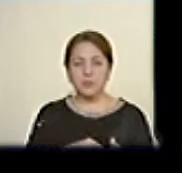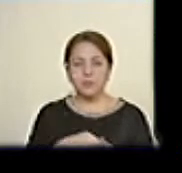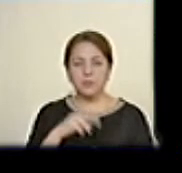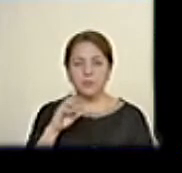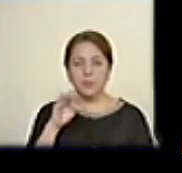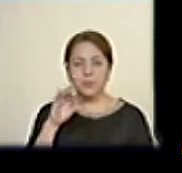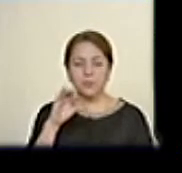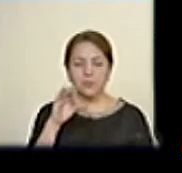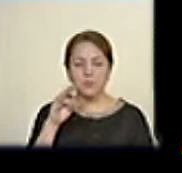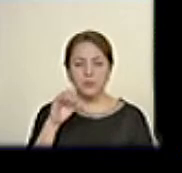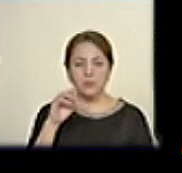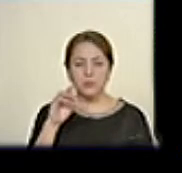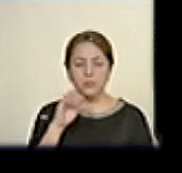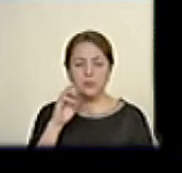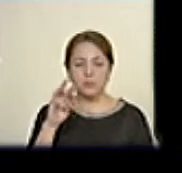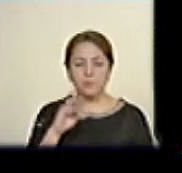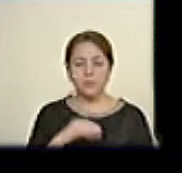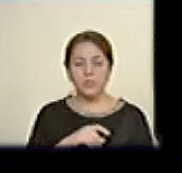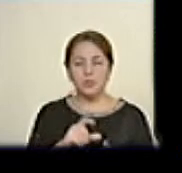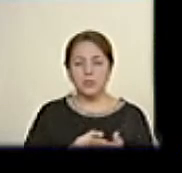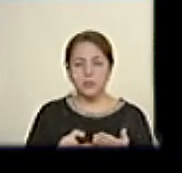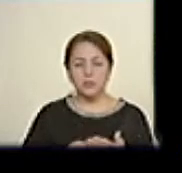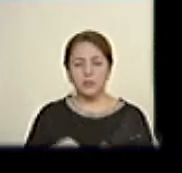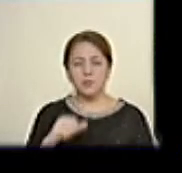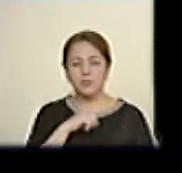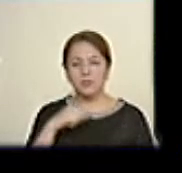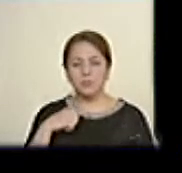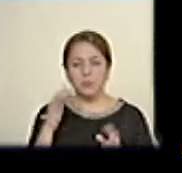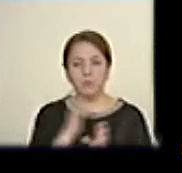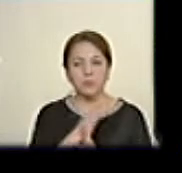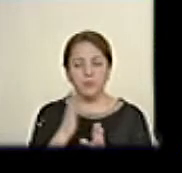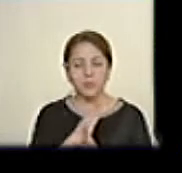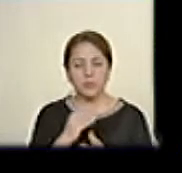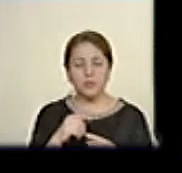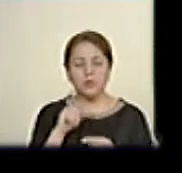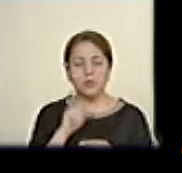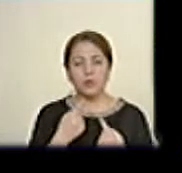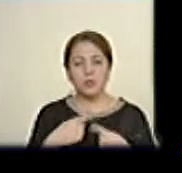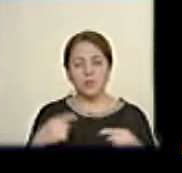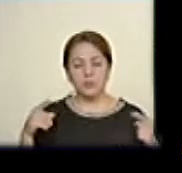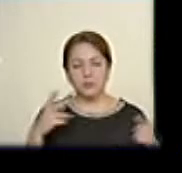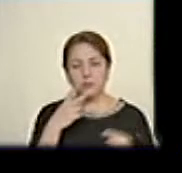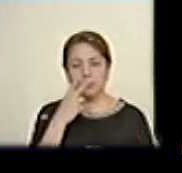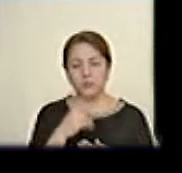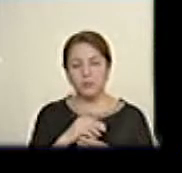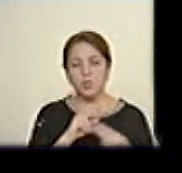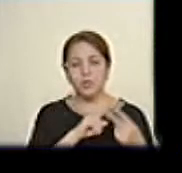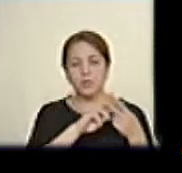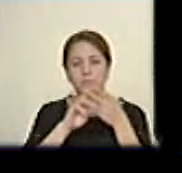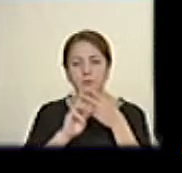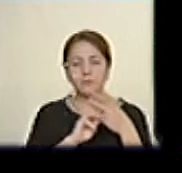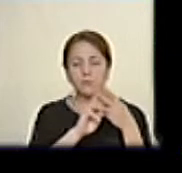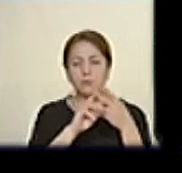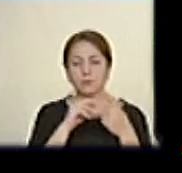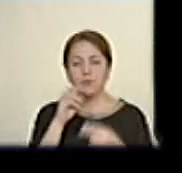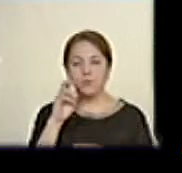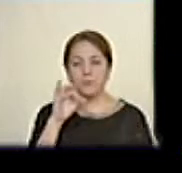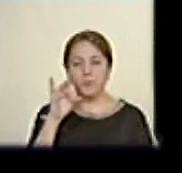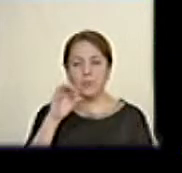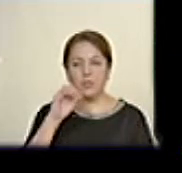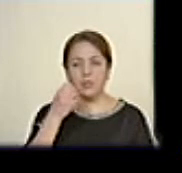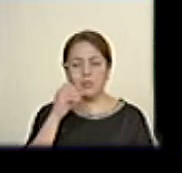можно назвать саму природу в ее разнообразных проявлениях. Звезды, березки,